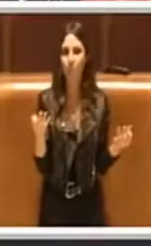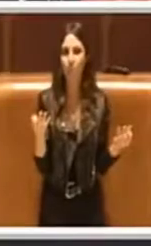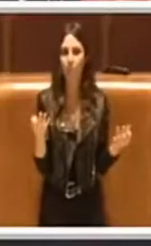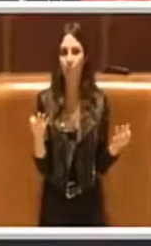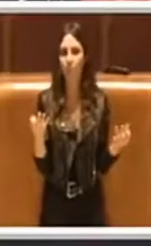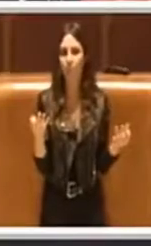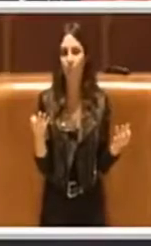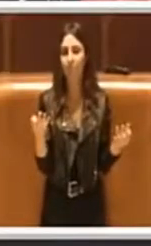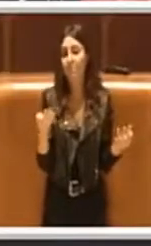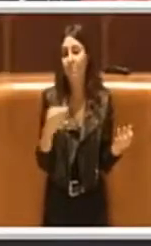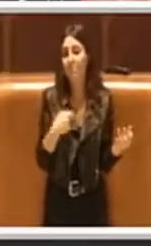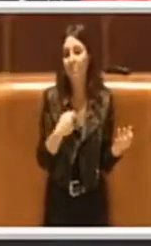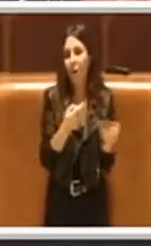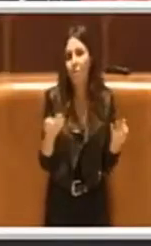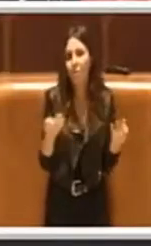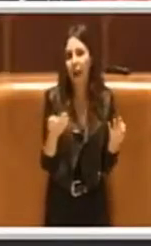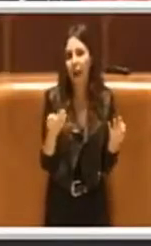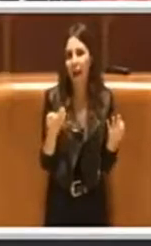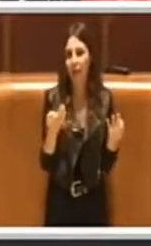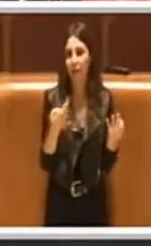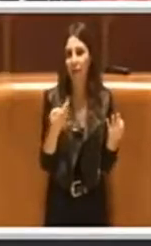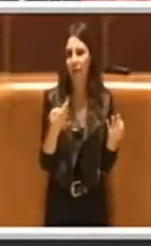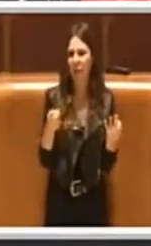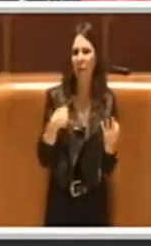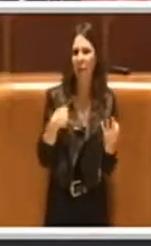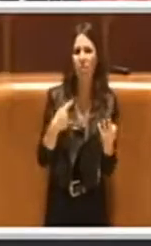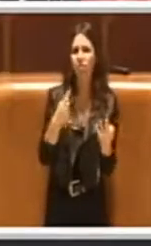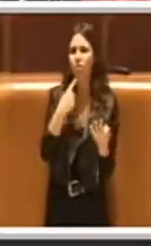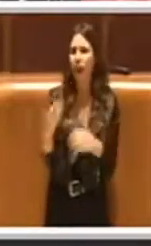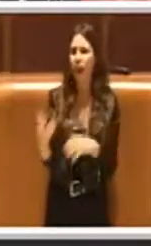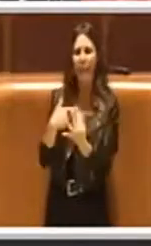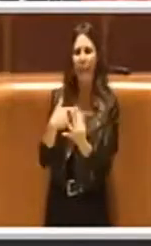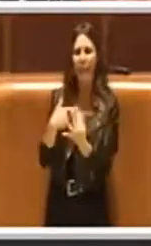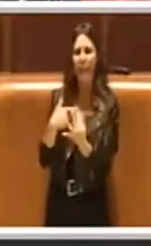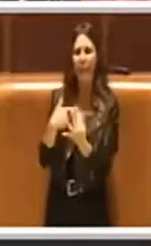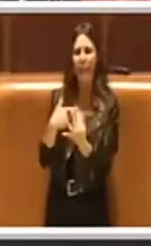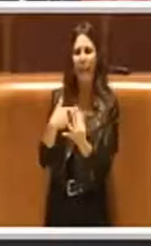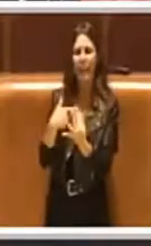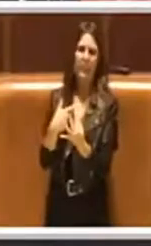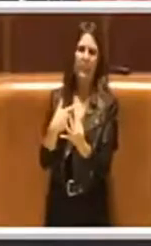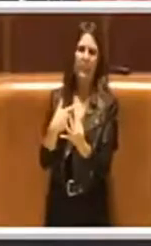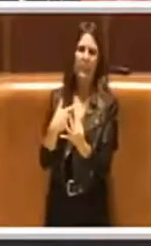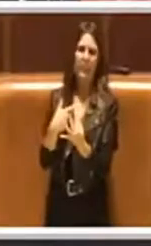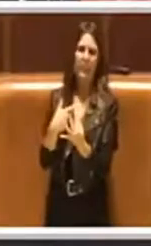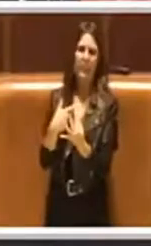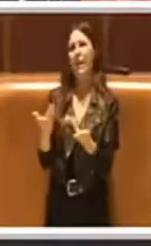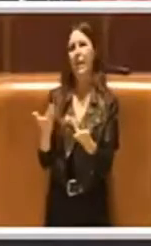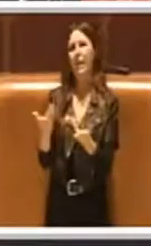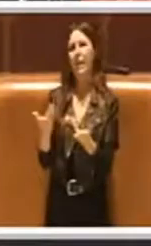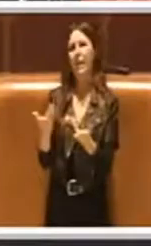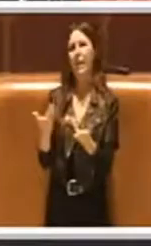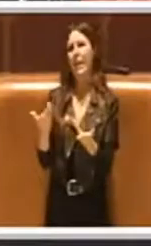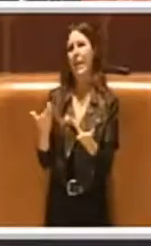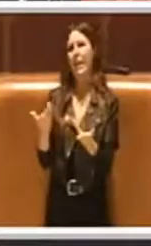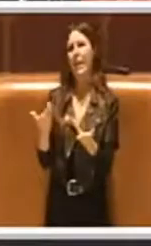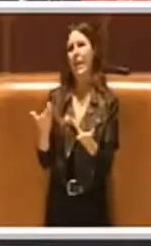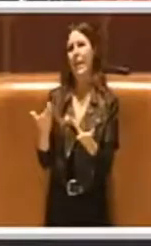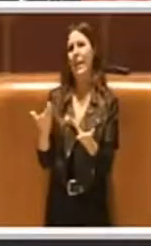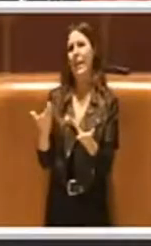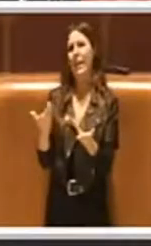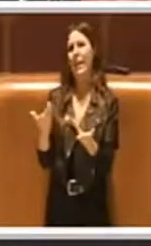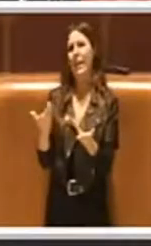va da sé e attaccarci per questo gene ovviamente è pretestuoso chiaramente